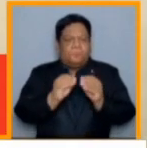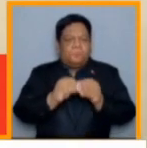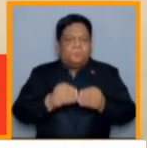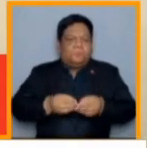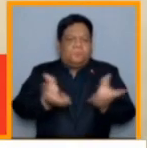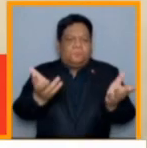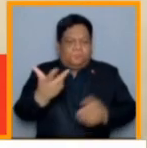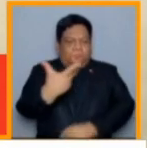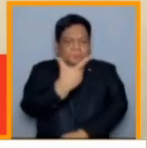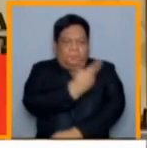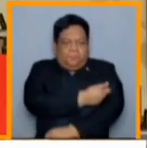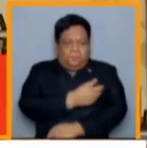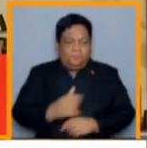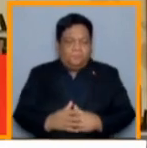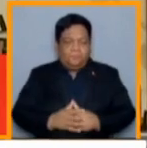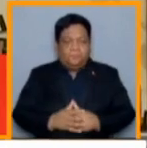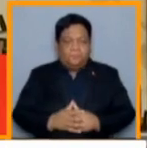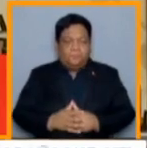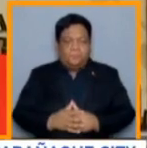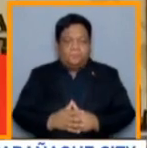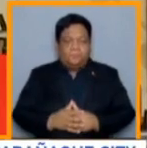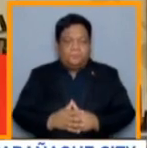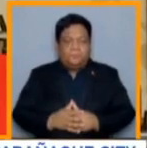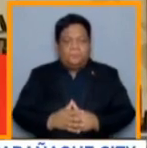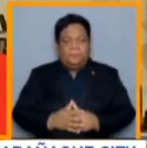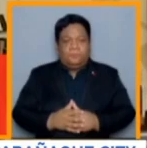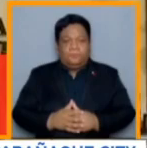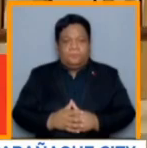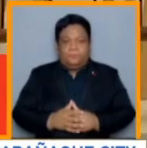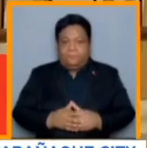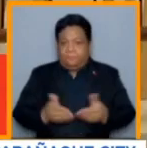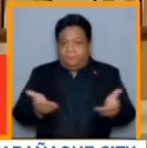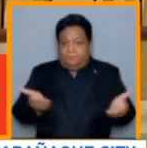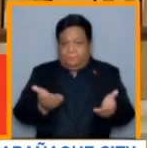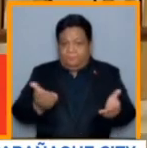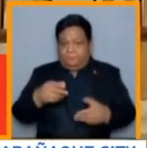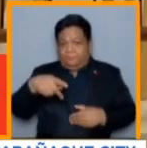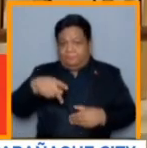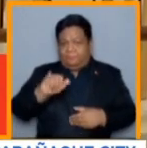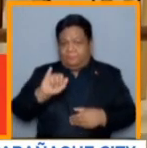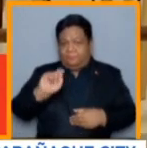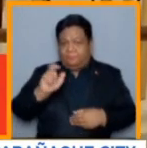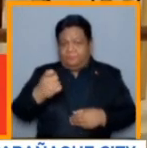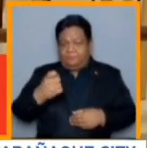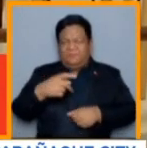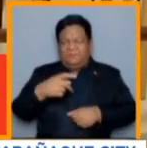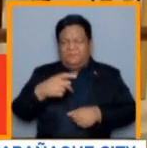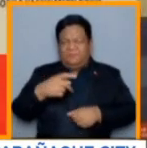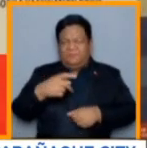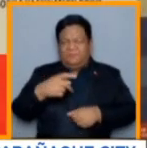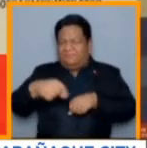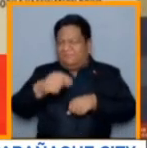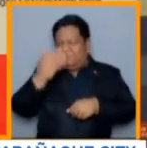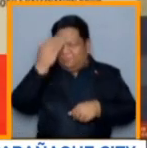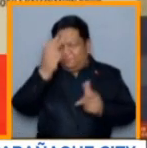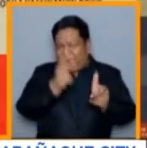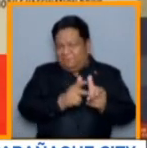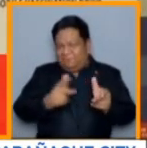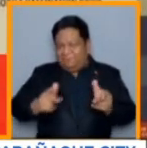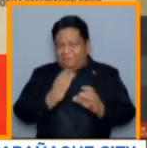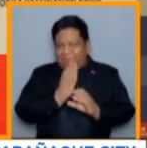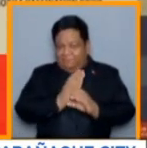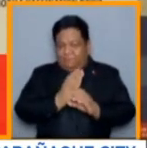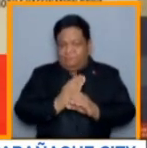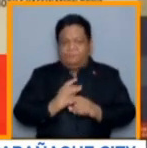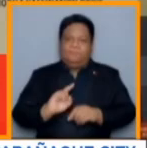Dito sa Paranaque Integrated Terminal Exchange o PITX, ang kauna-unahang mobile vaccination site sa Metro Manila. Layunin nitong ilapit